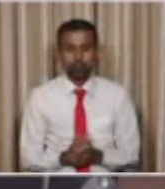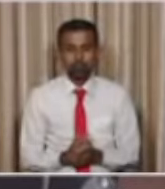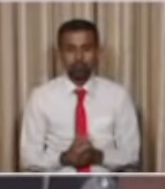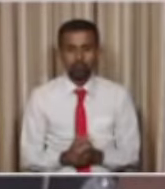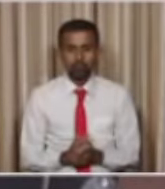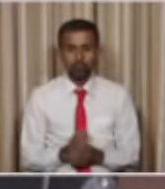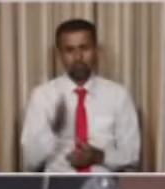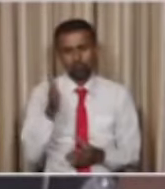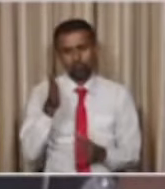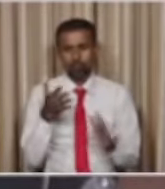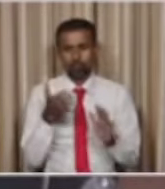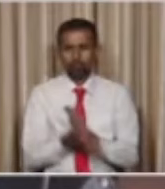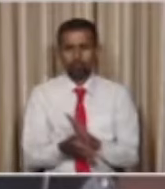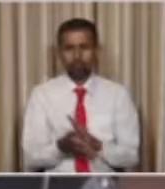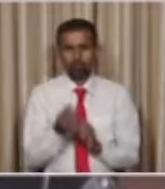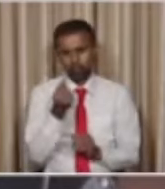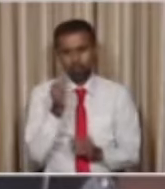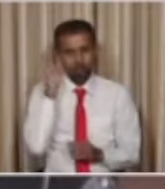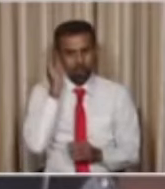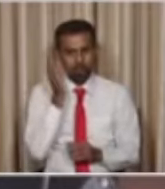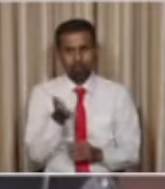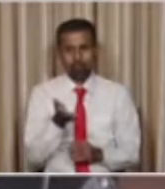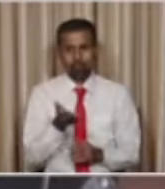Mereka orang orang berantai kerjai. Pundak kahagini?